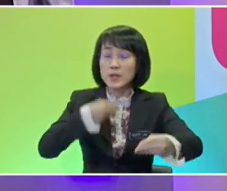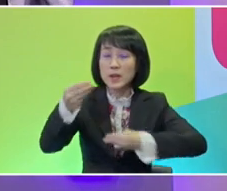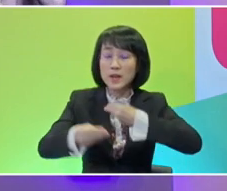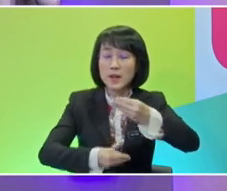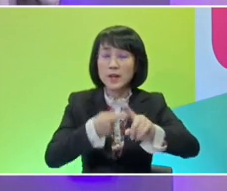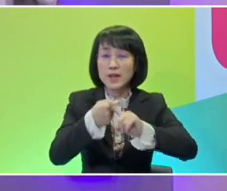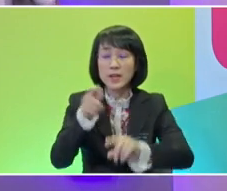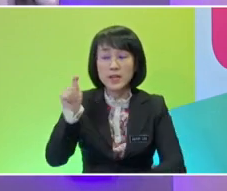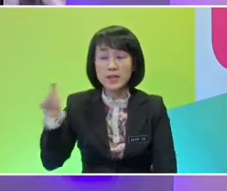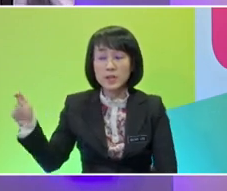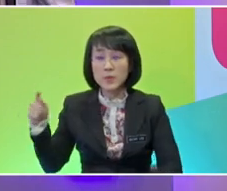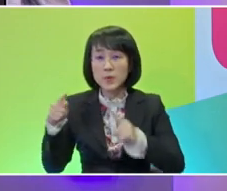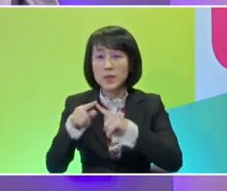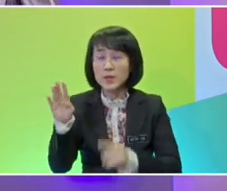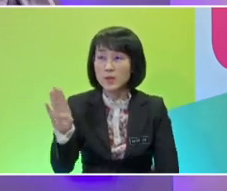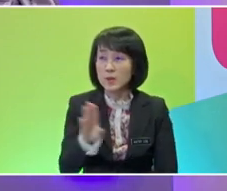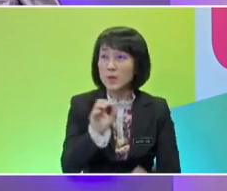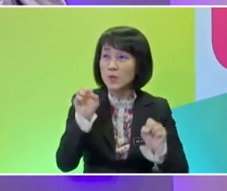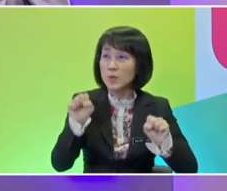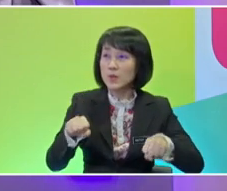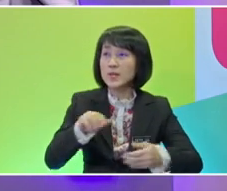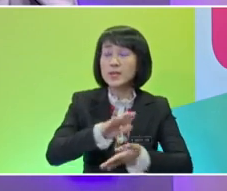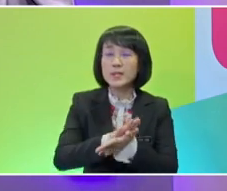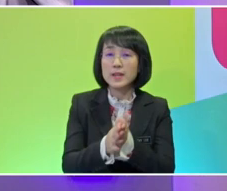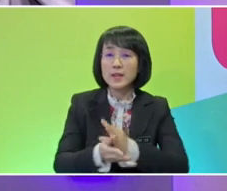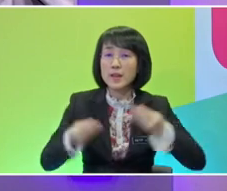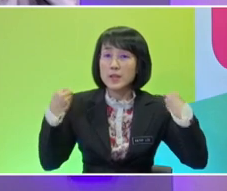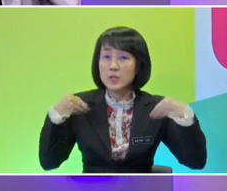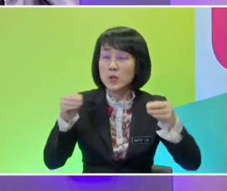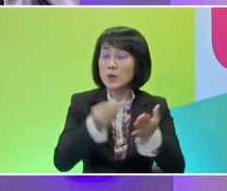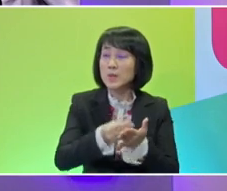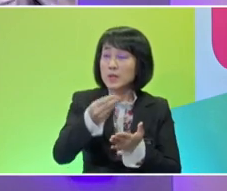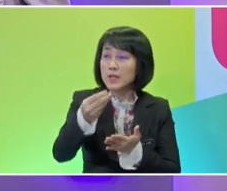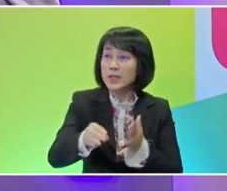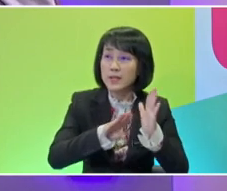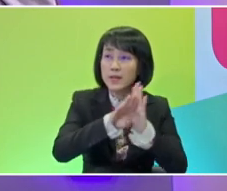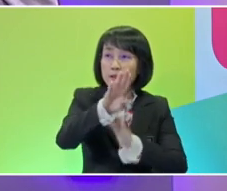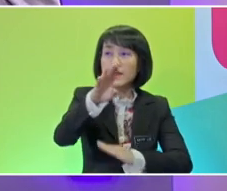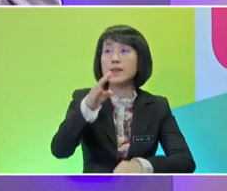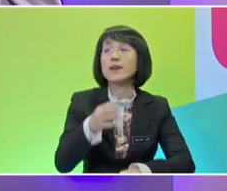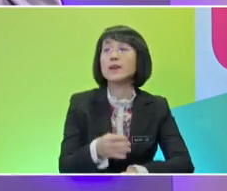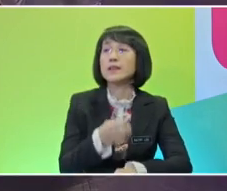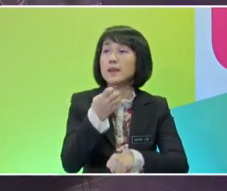boleh menjalankan urusnya ke dan seterusnya meningkatkan ekonominya dengan baik